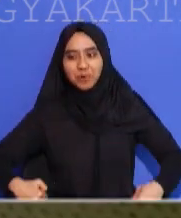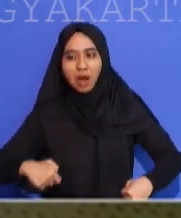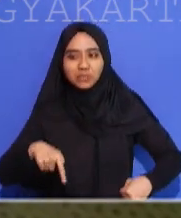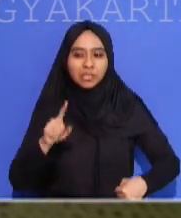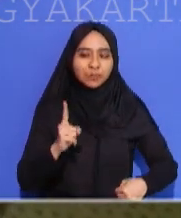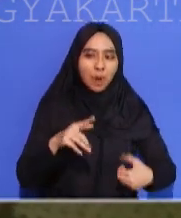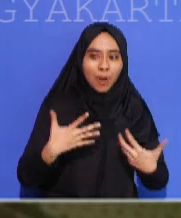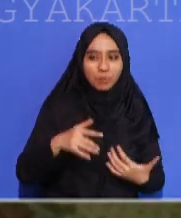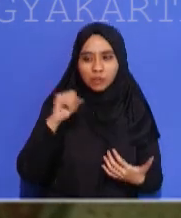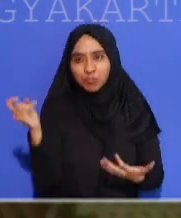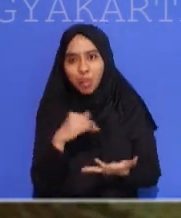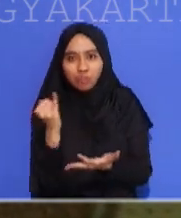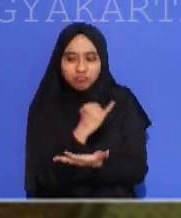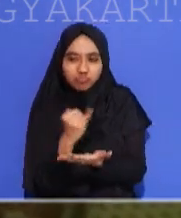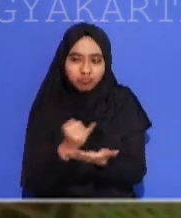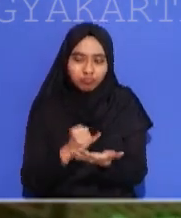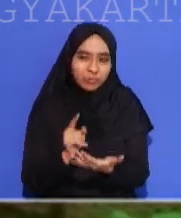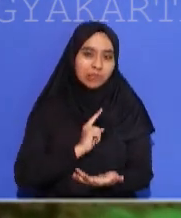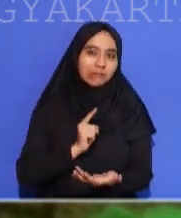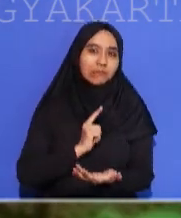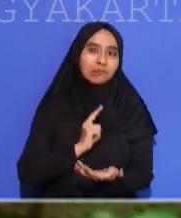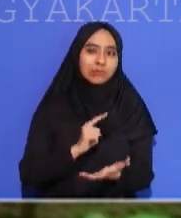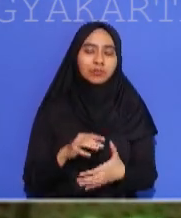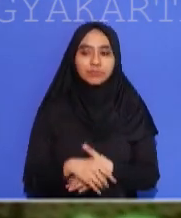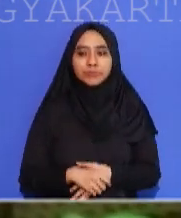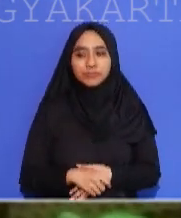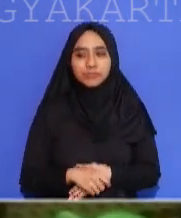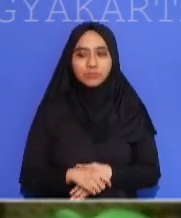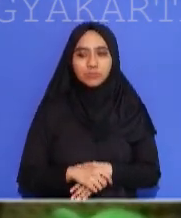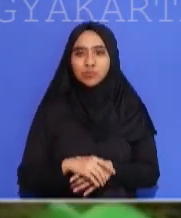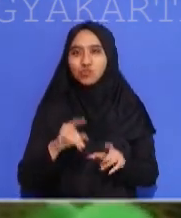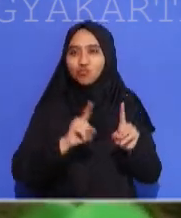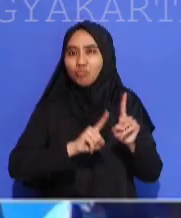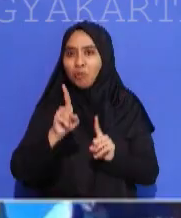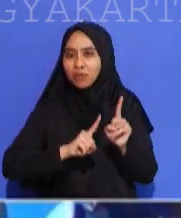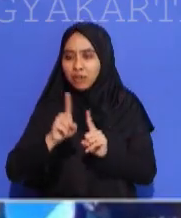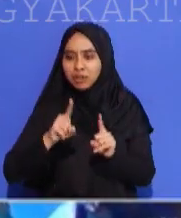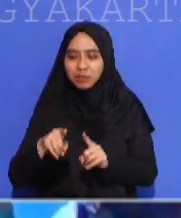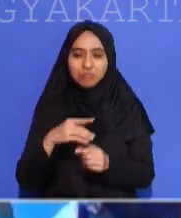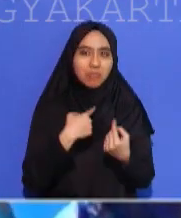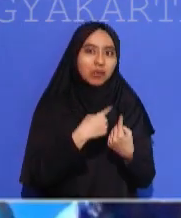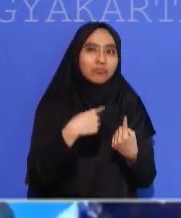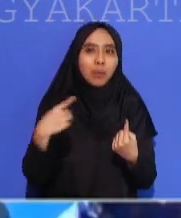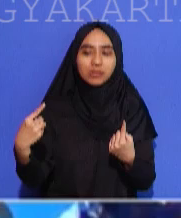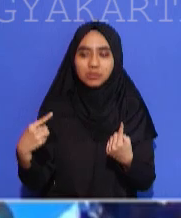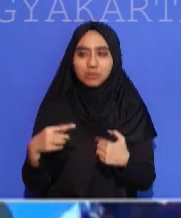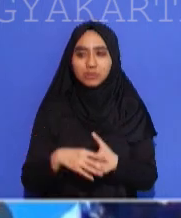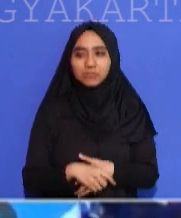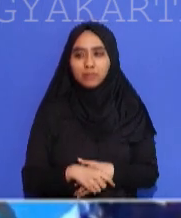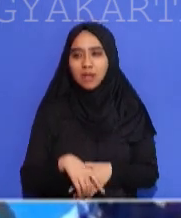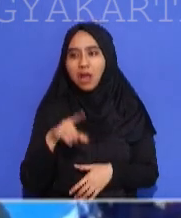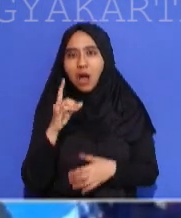untuk segera menyelesaikan tugas sendiri sehingga meningkatkan kompetensi setiap murid harapannya